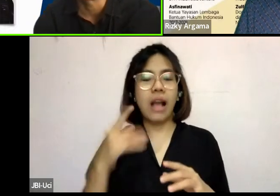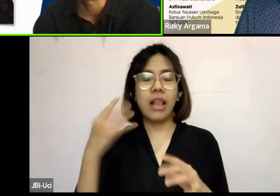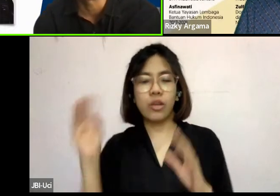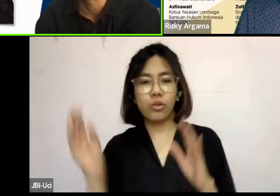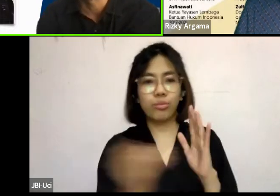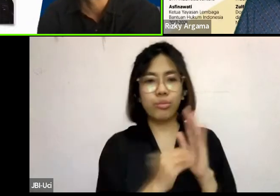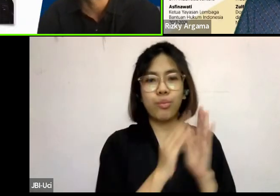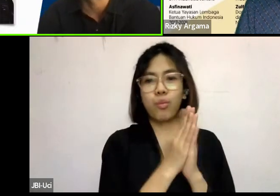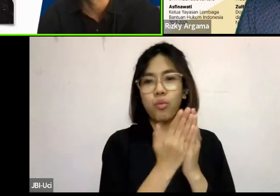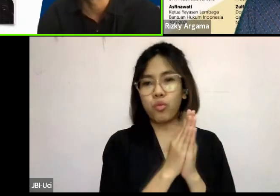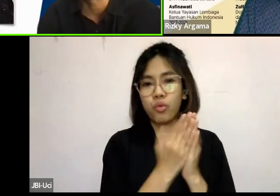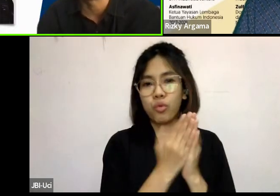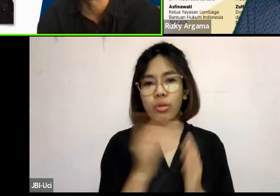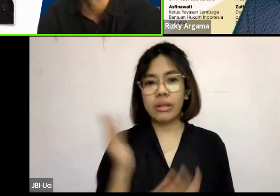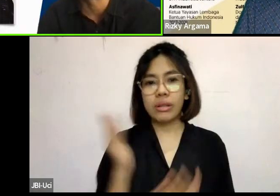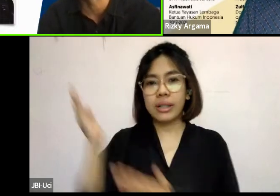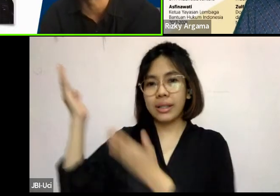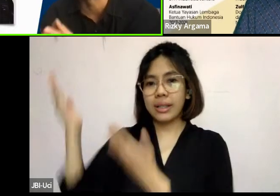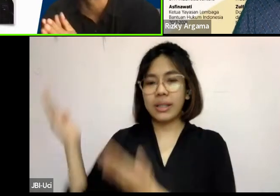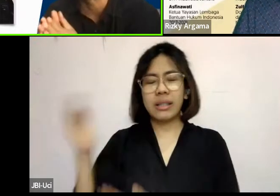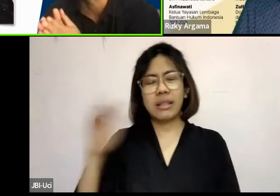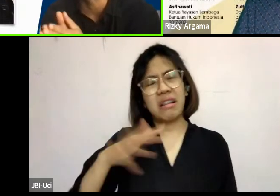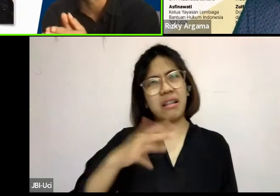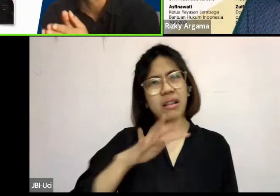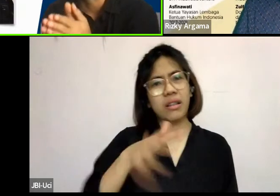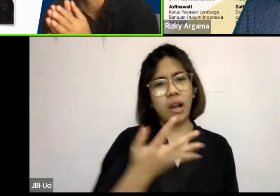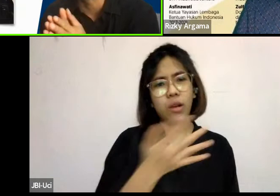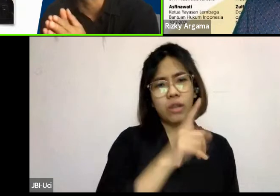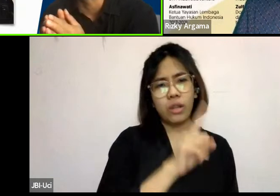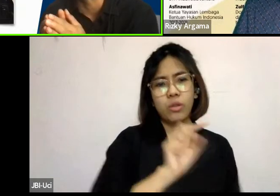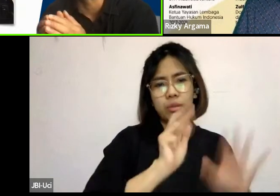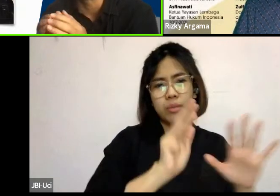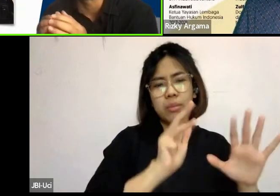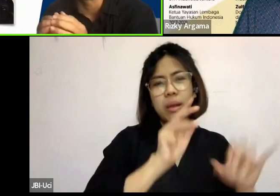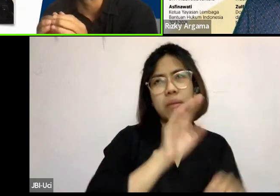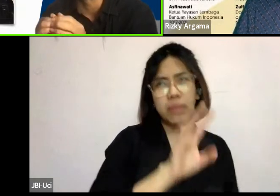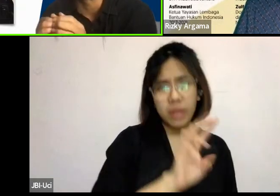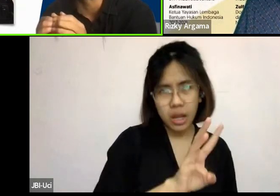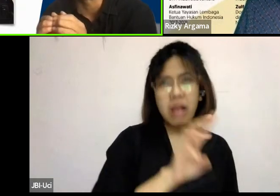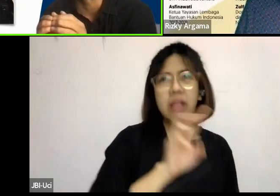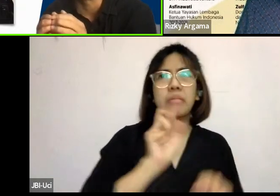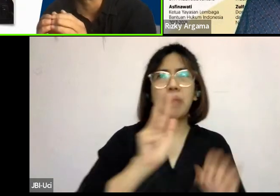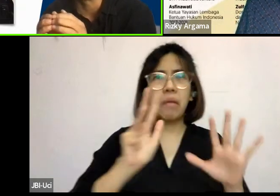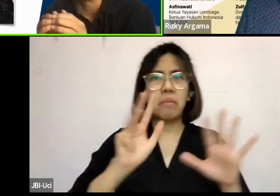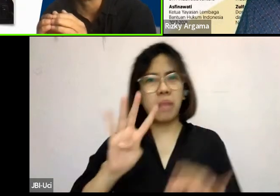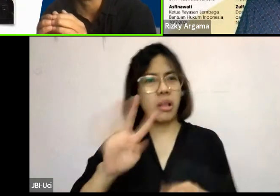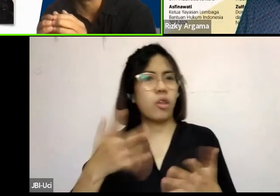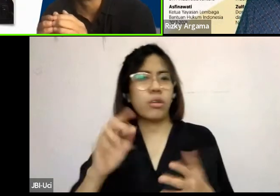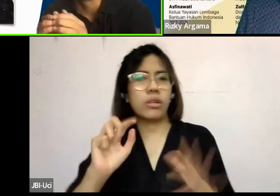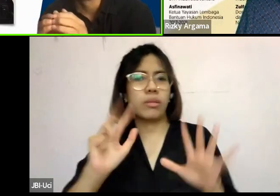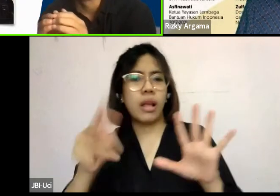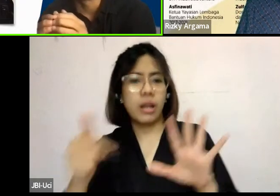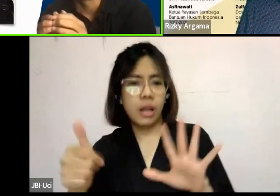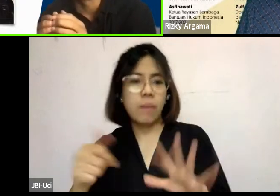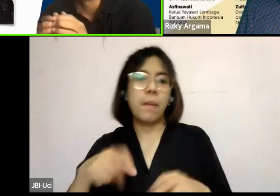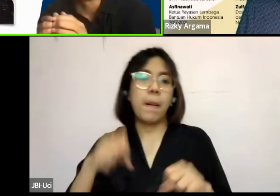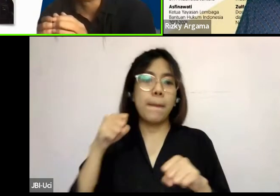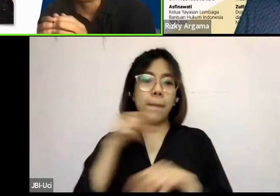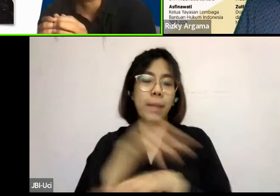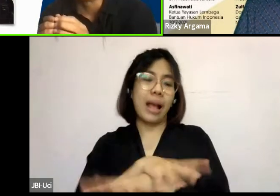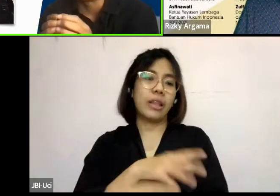kromosomnya tahun 94 95 96 gitu ya itu memperlihatkan bahwa Bagaimana praktek Orde Baru